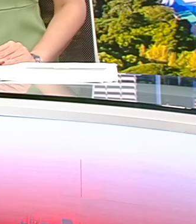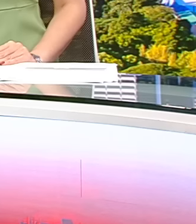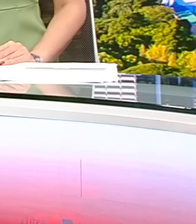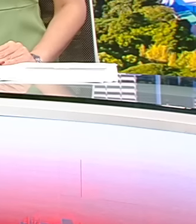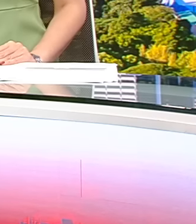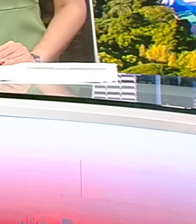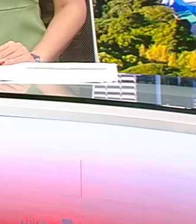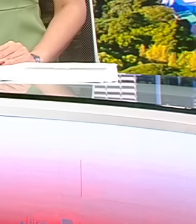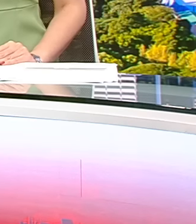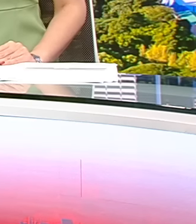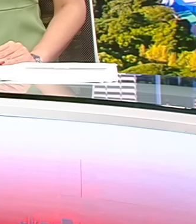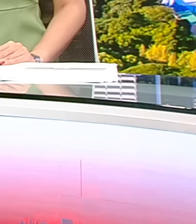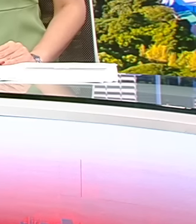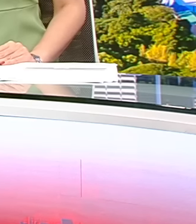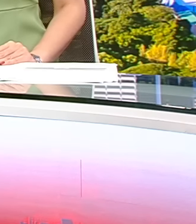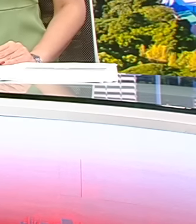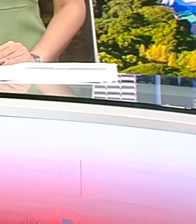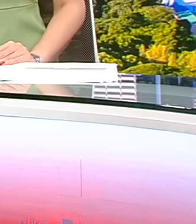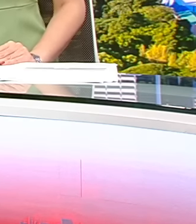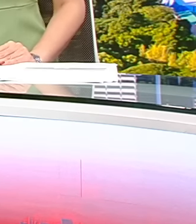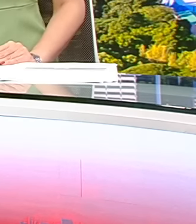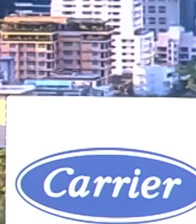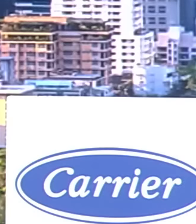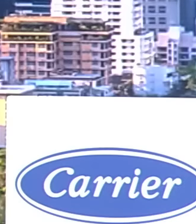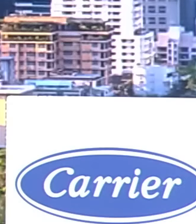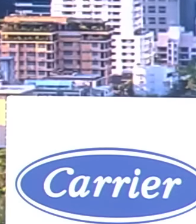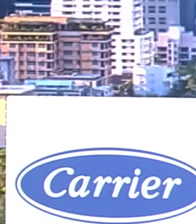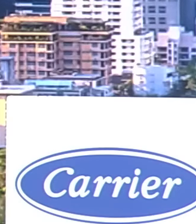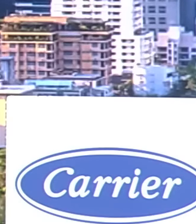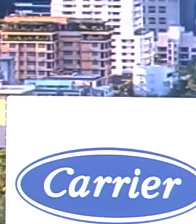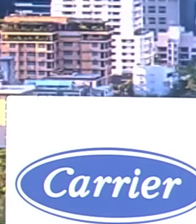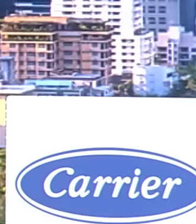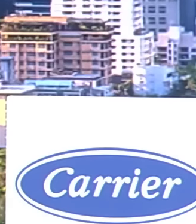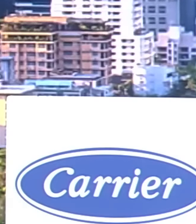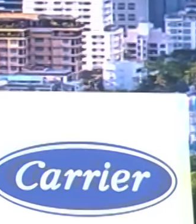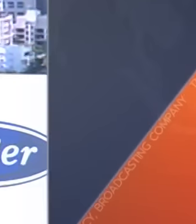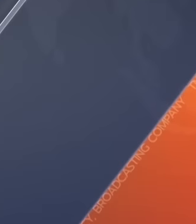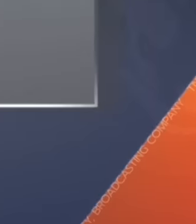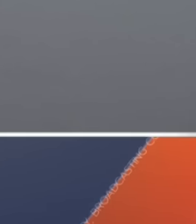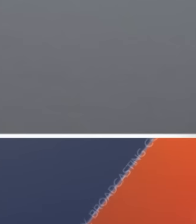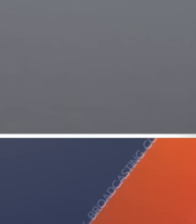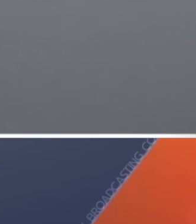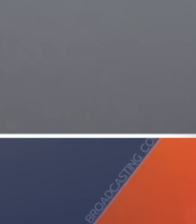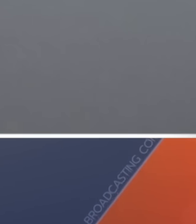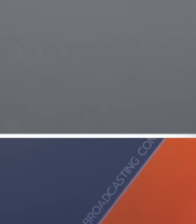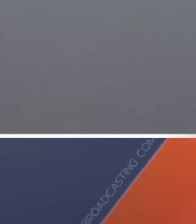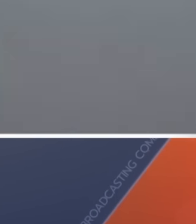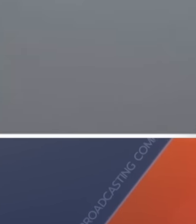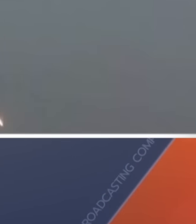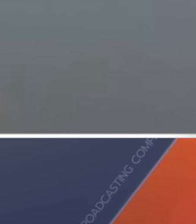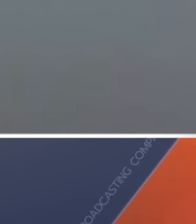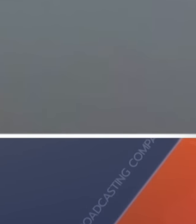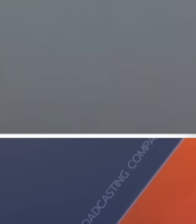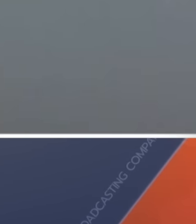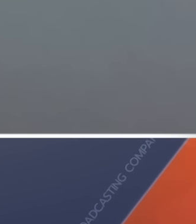ราเอลขยายพื้นที่ปฏิบัติการโจมตีในเมืองราฟาได้ส่วนทางด้านของฮามาสค่ะกล่าวว่าการเจรจาหยุดยิงระหว่าง